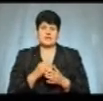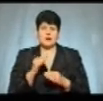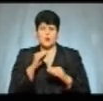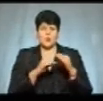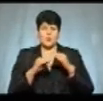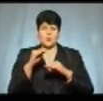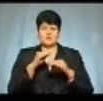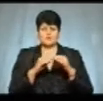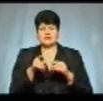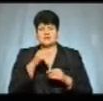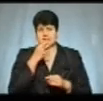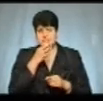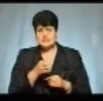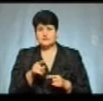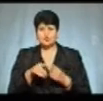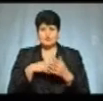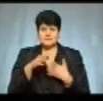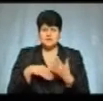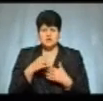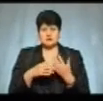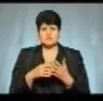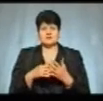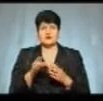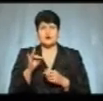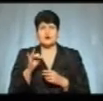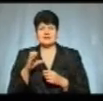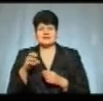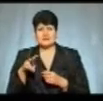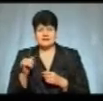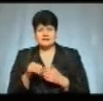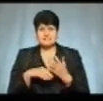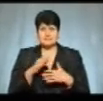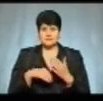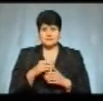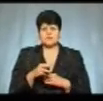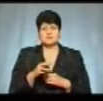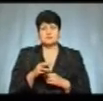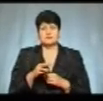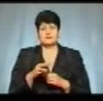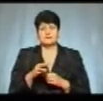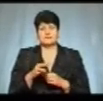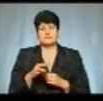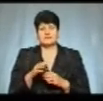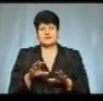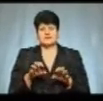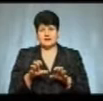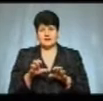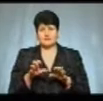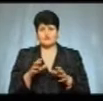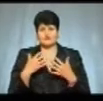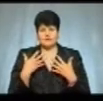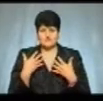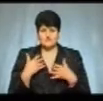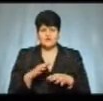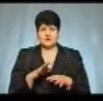так як вони заявили. Воно змішується з відходами рослинного походження, змішується відходи тваринного походження, які вже